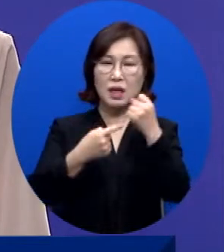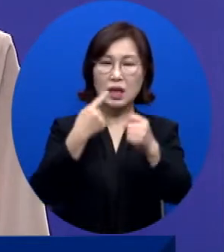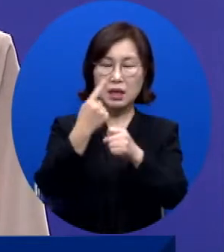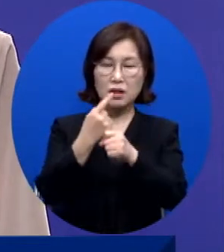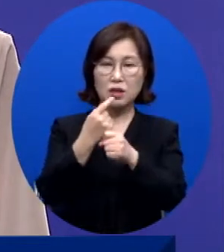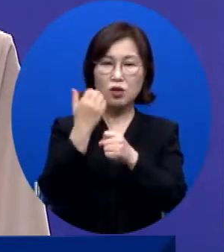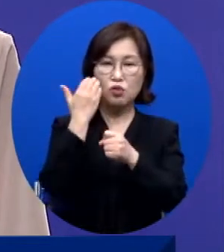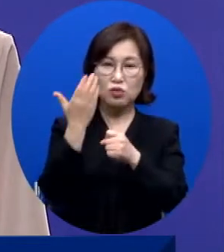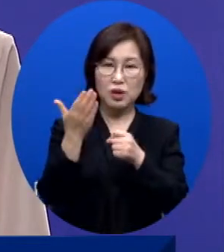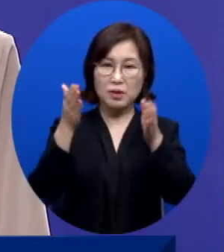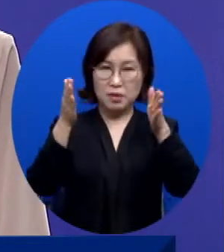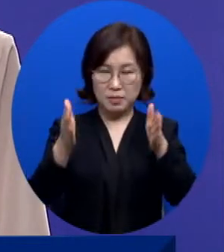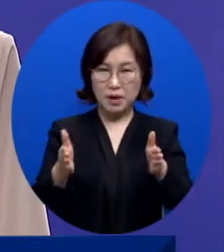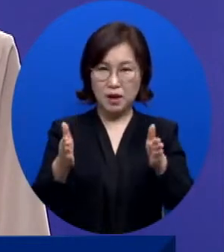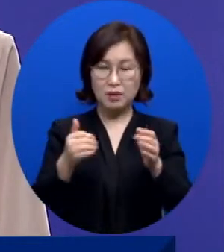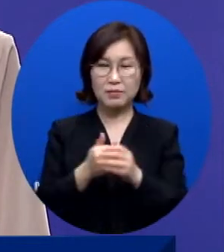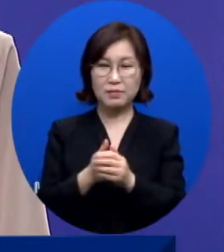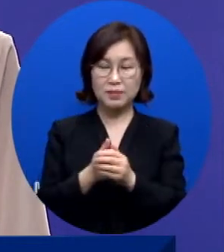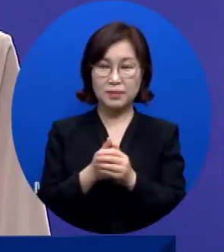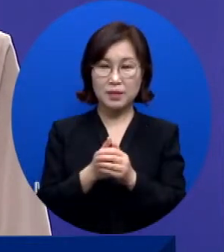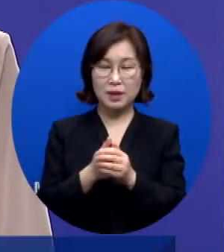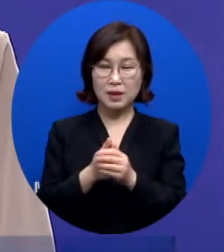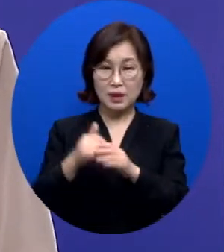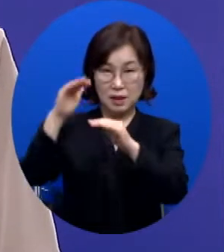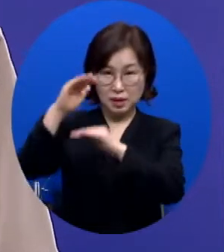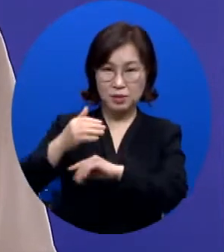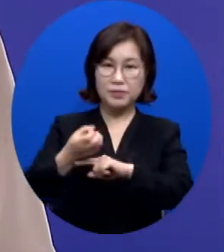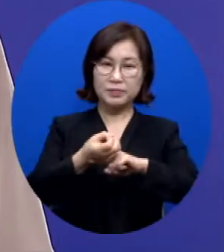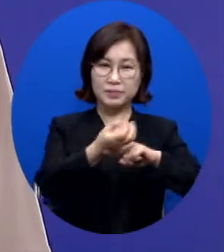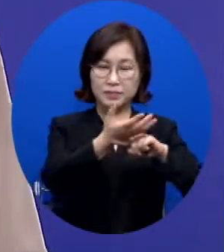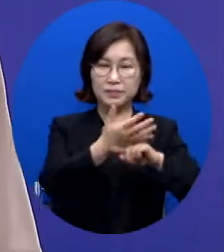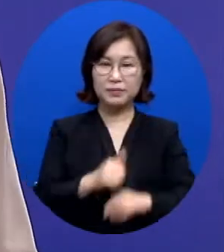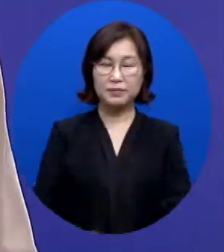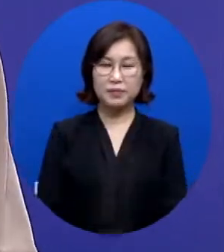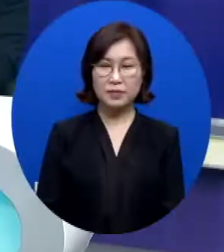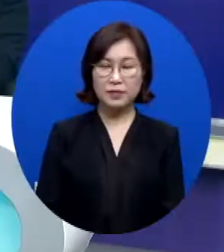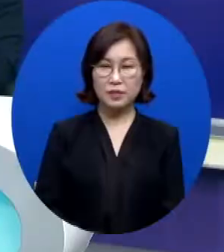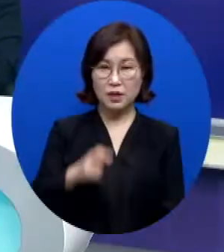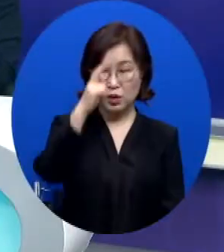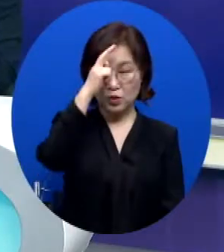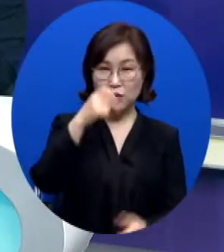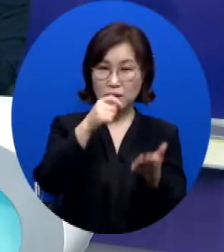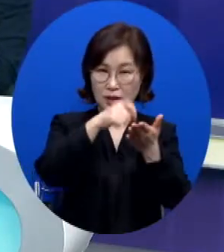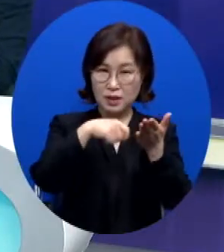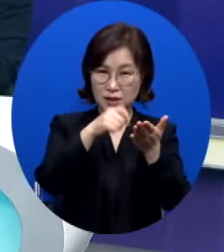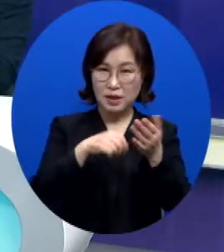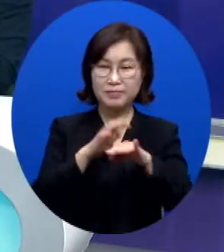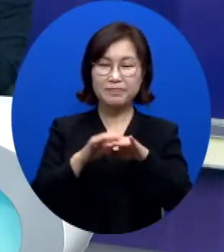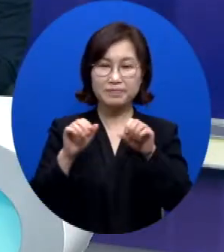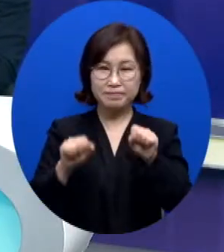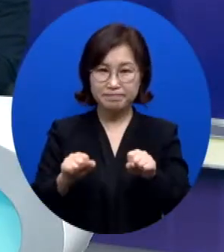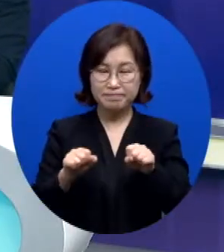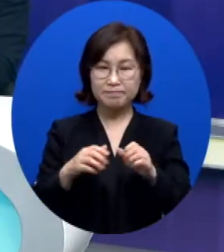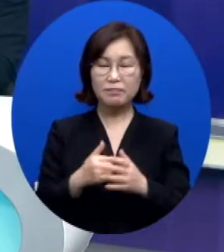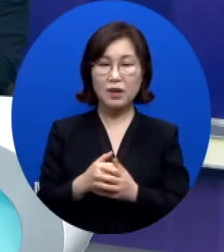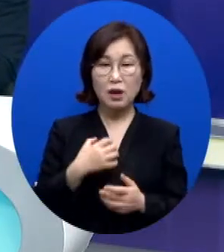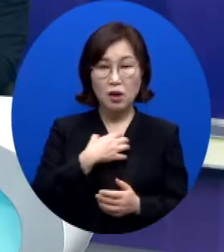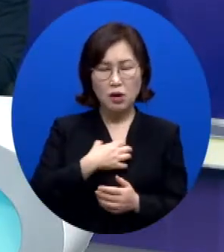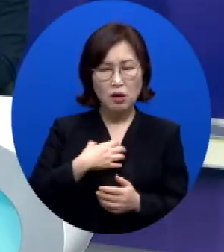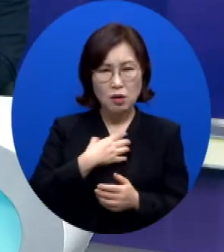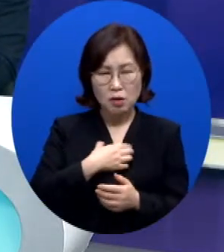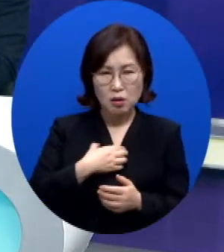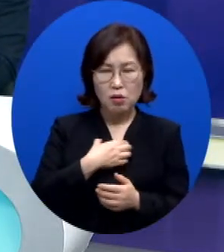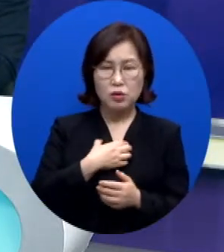9개월 만의 일인데요. 취재 기자와 함께 자세한 이야기 나눠보겠습니다. 최대진 기자와 함께합니다. 안녕하십니까? 네, 우려와 기대 속에서 단계적